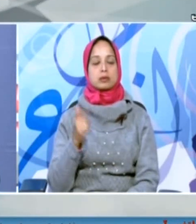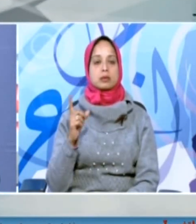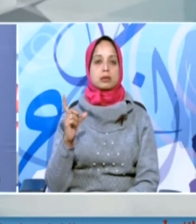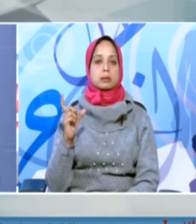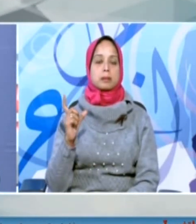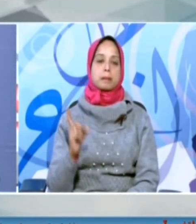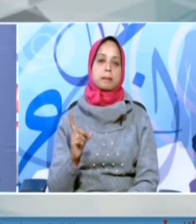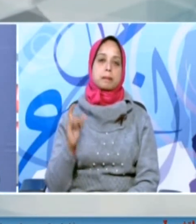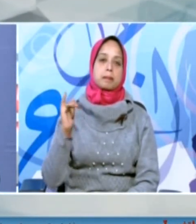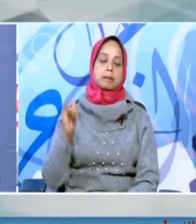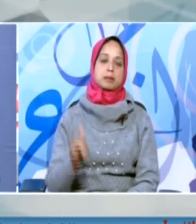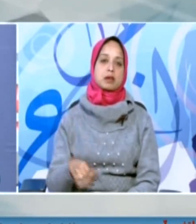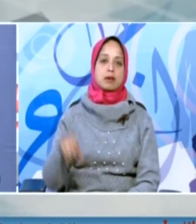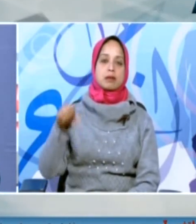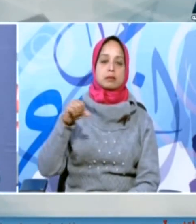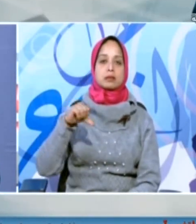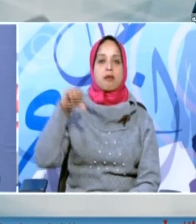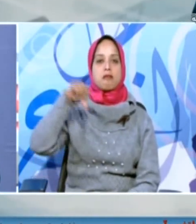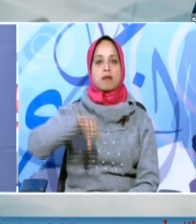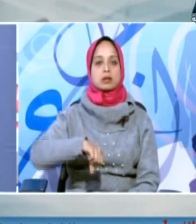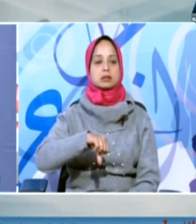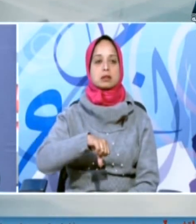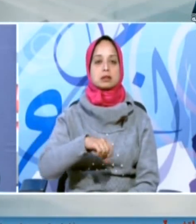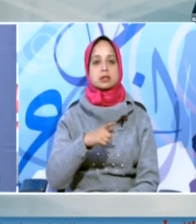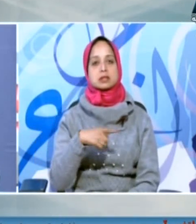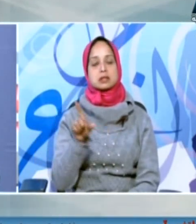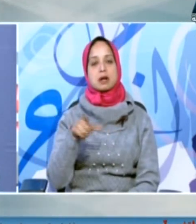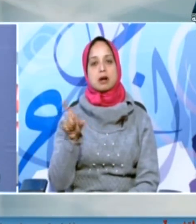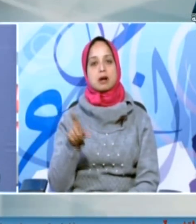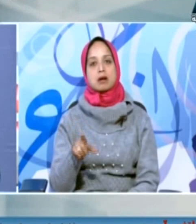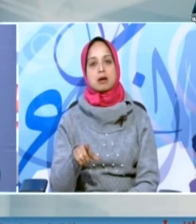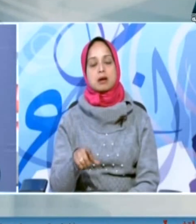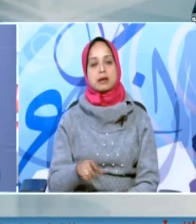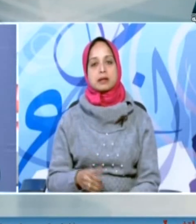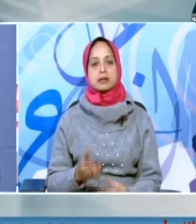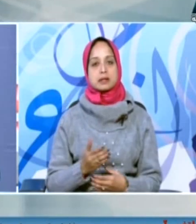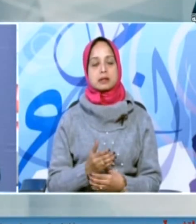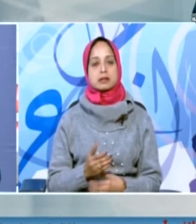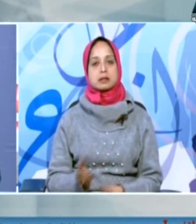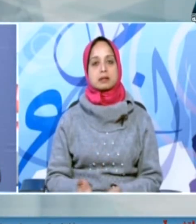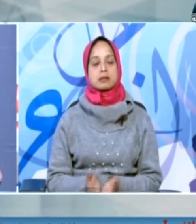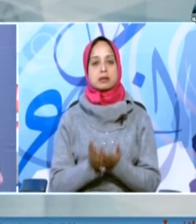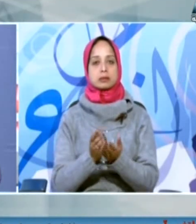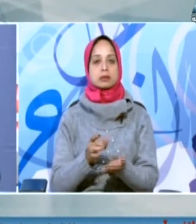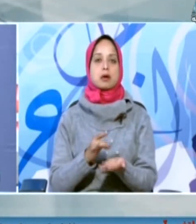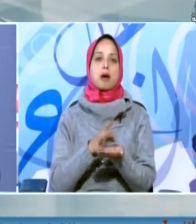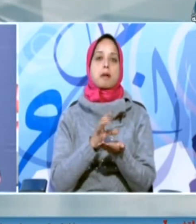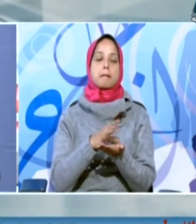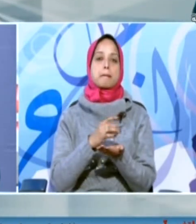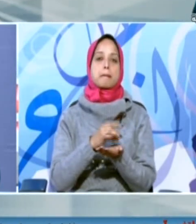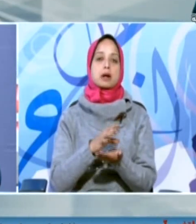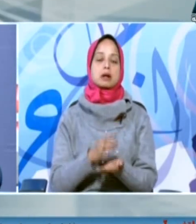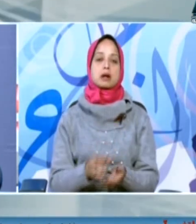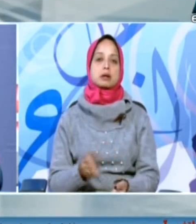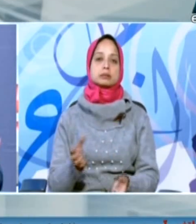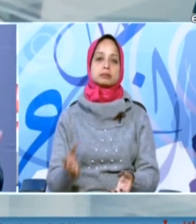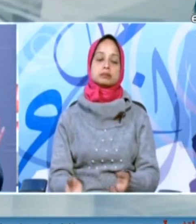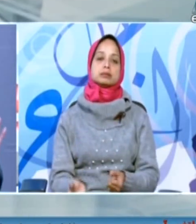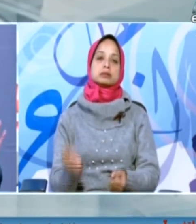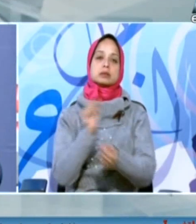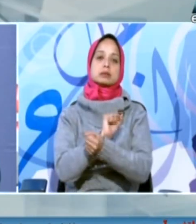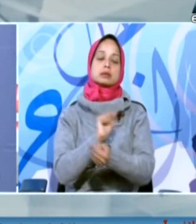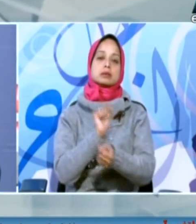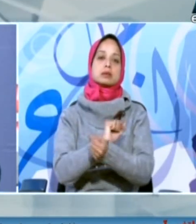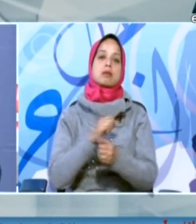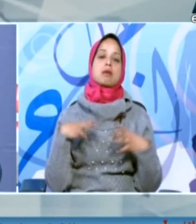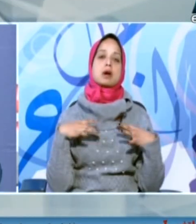لا هو فشل. تمام، نتيجه للفشل تم نفي عرابي واعتقال زعماء الثوره وسجن البعض الاخر.